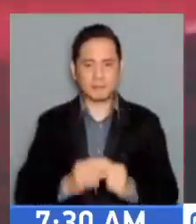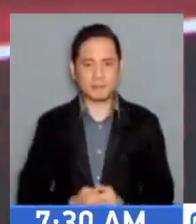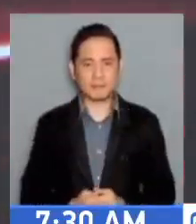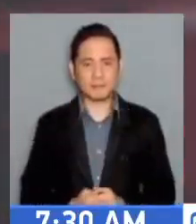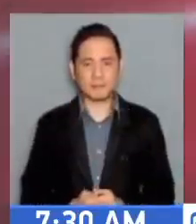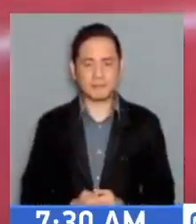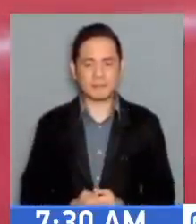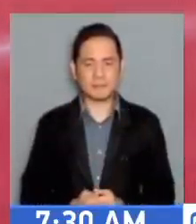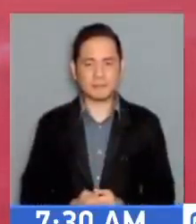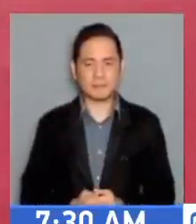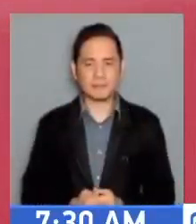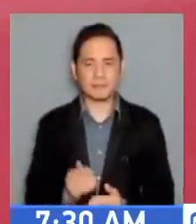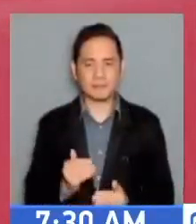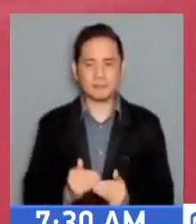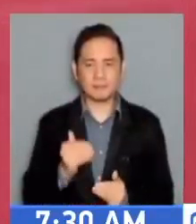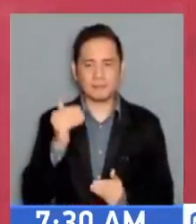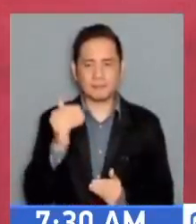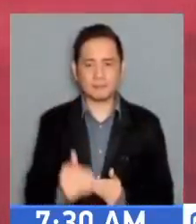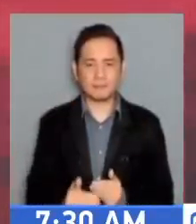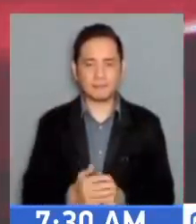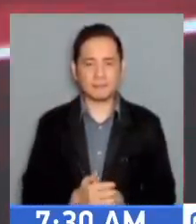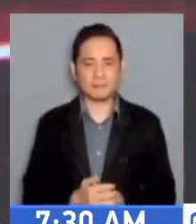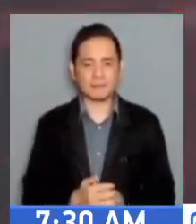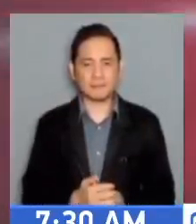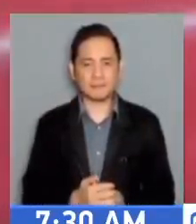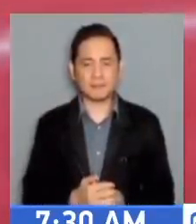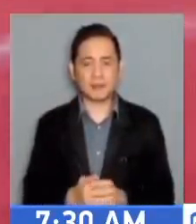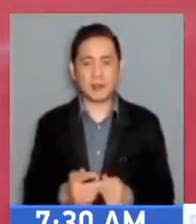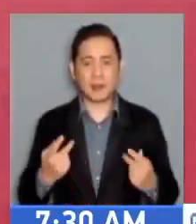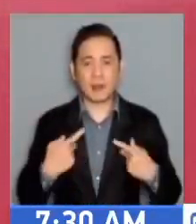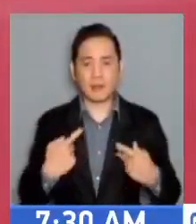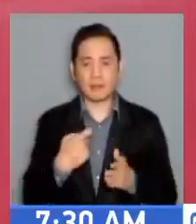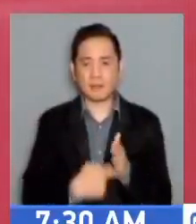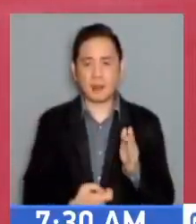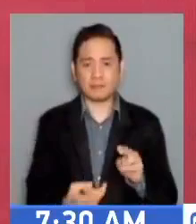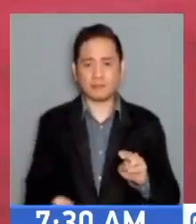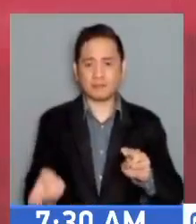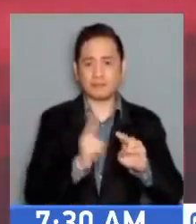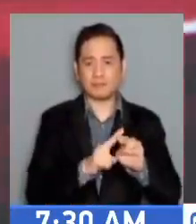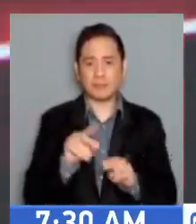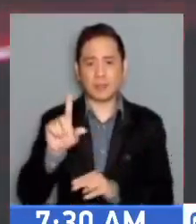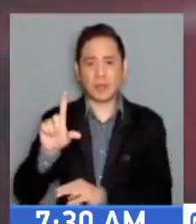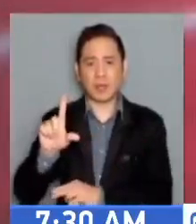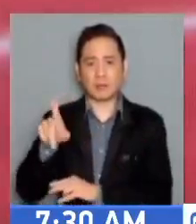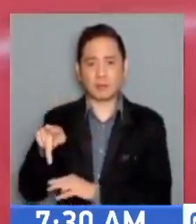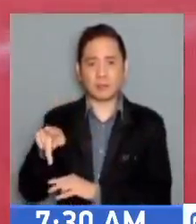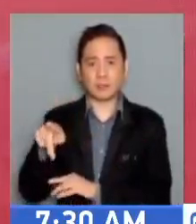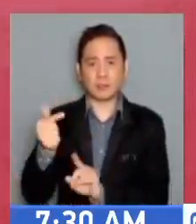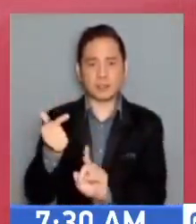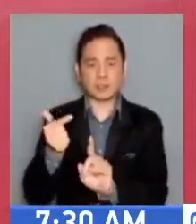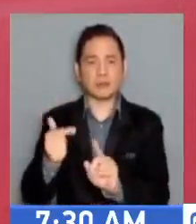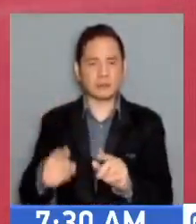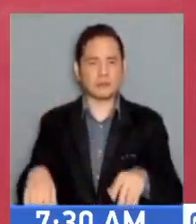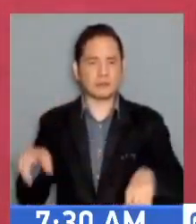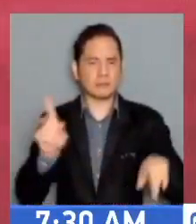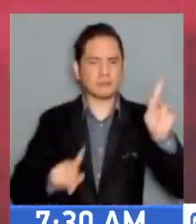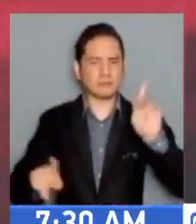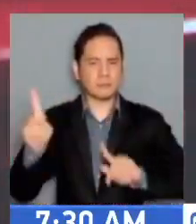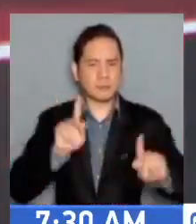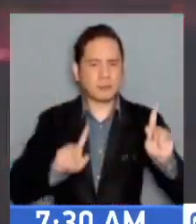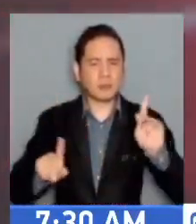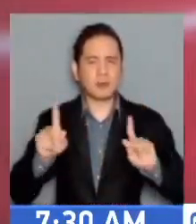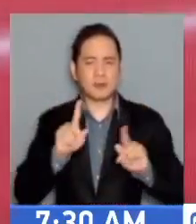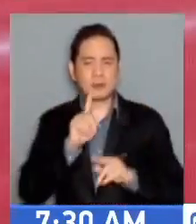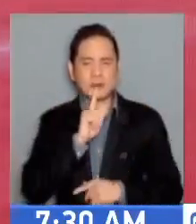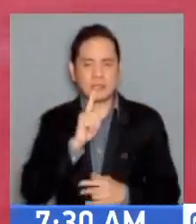Samantala, ilang araw bago ipatupad ang taas-singil sa LPG, nangangamba na ang ilang negosyante at taxi driver na dumedepende rito para